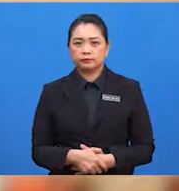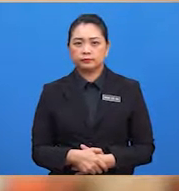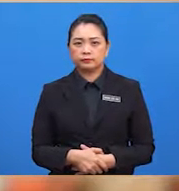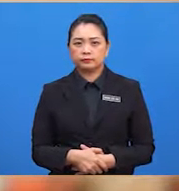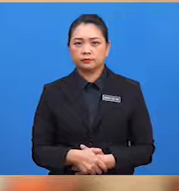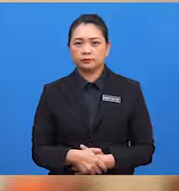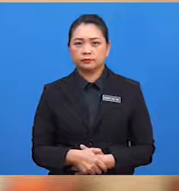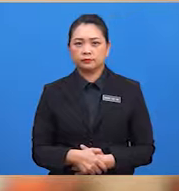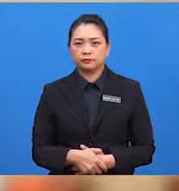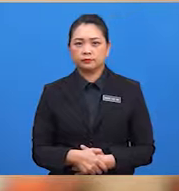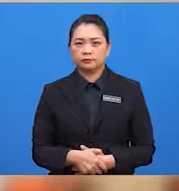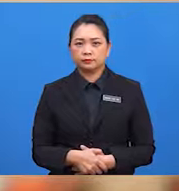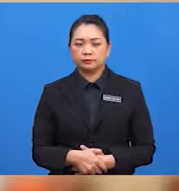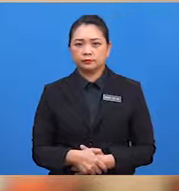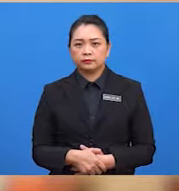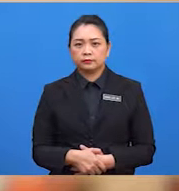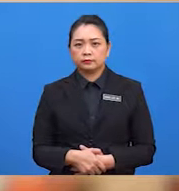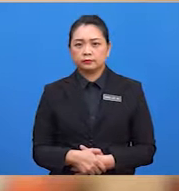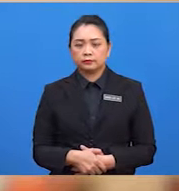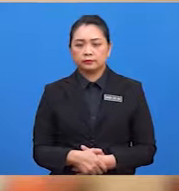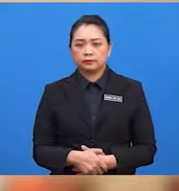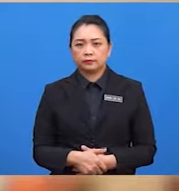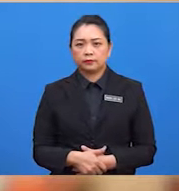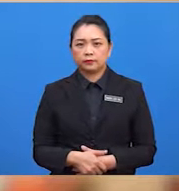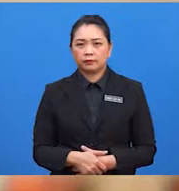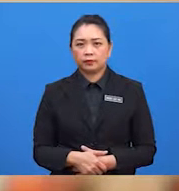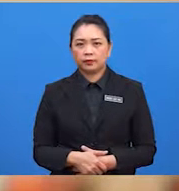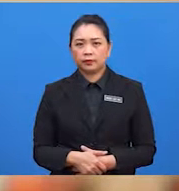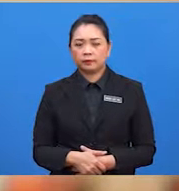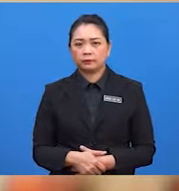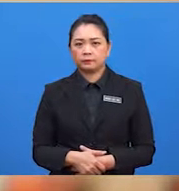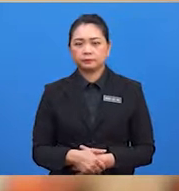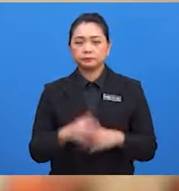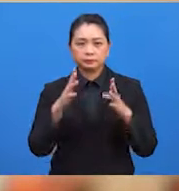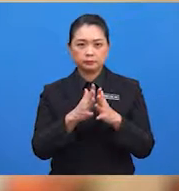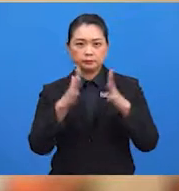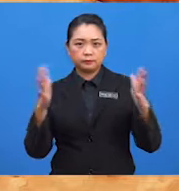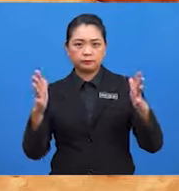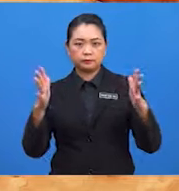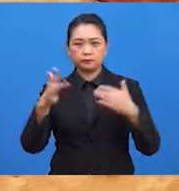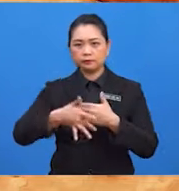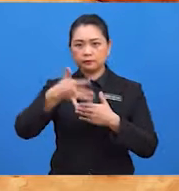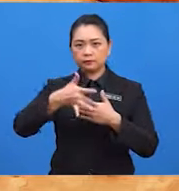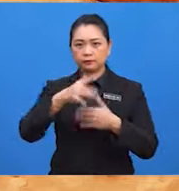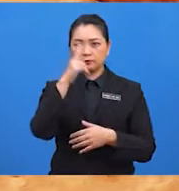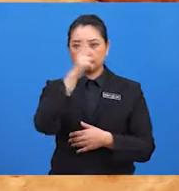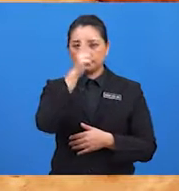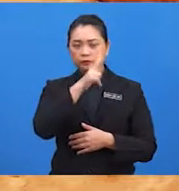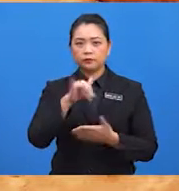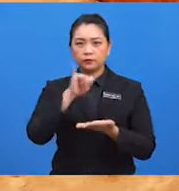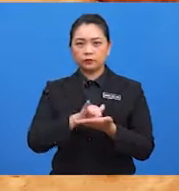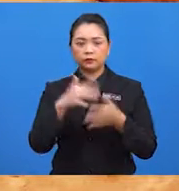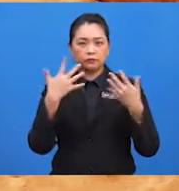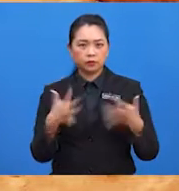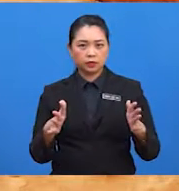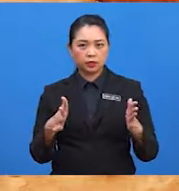Shang dan Kerajaan Zhou. Perkembangan pertempatan awal kerajaan tersebut telah